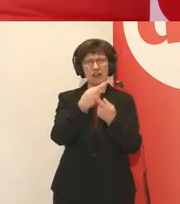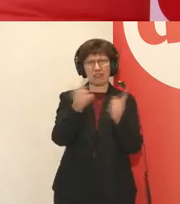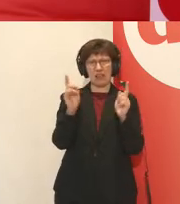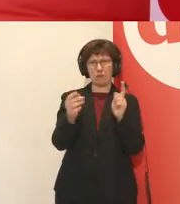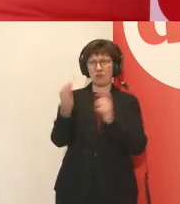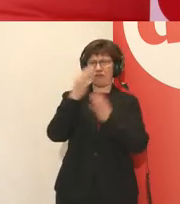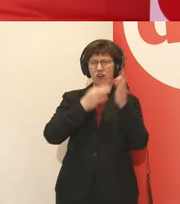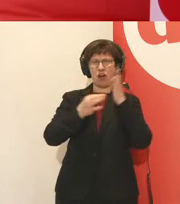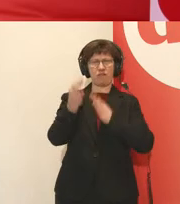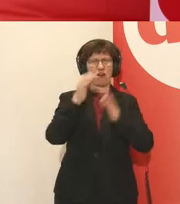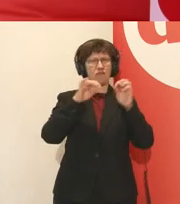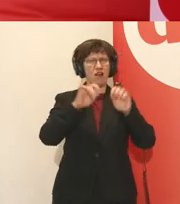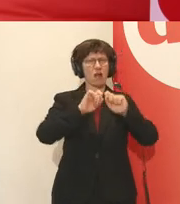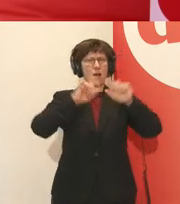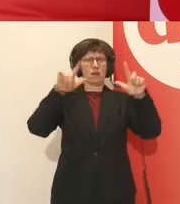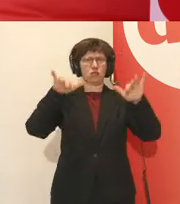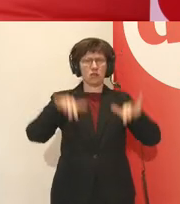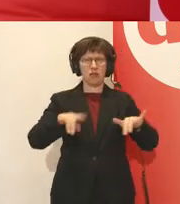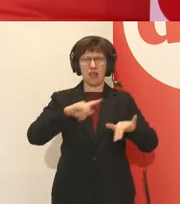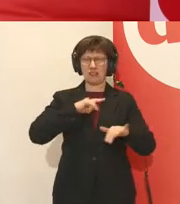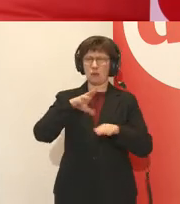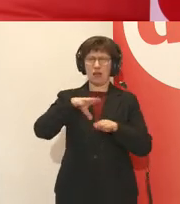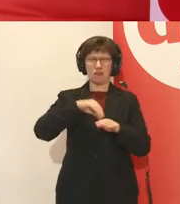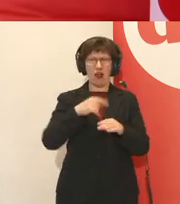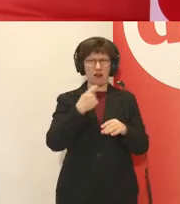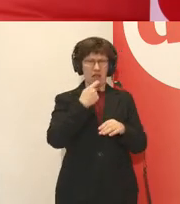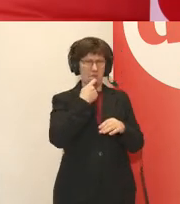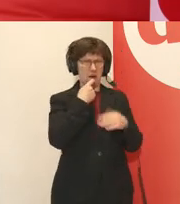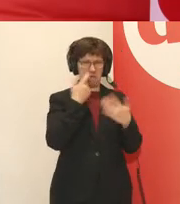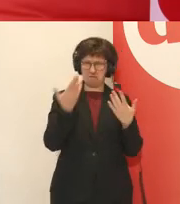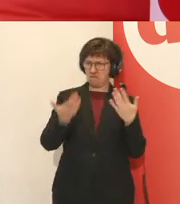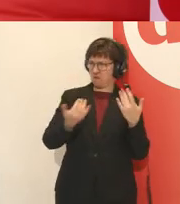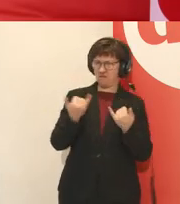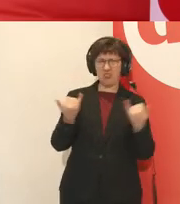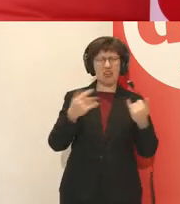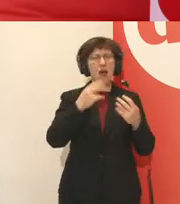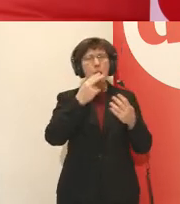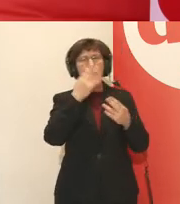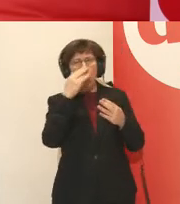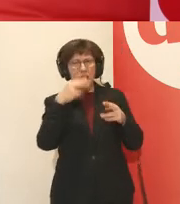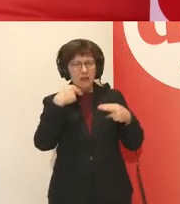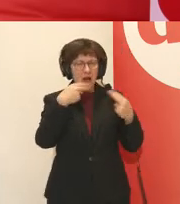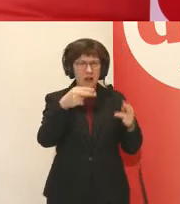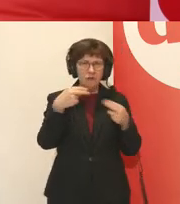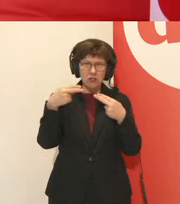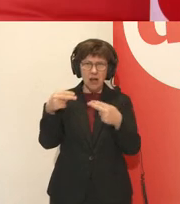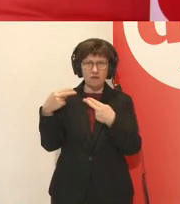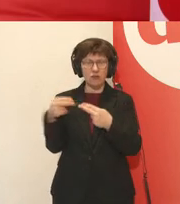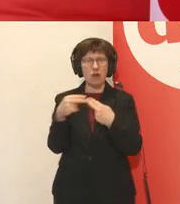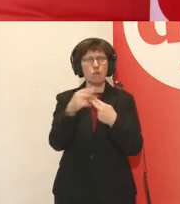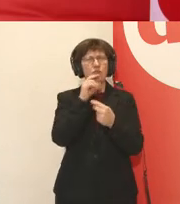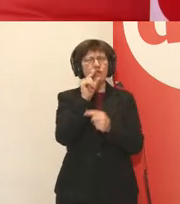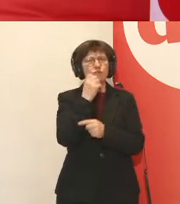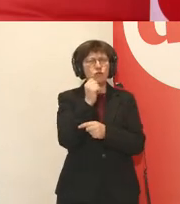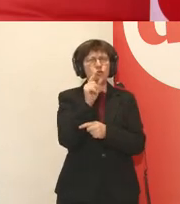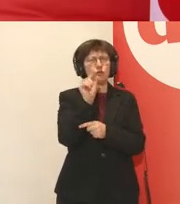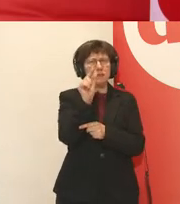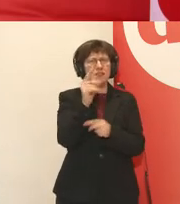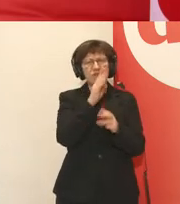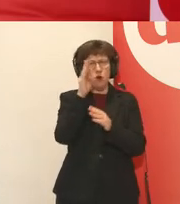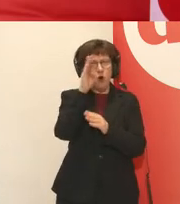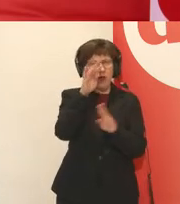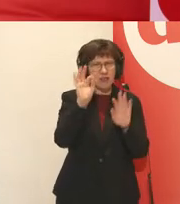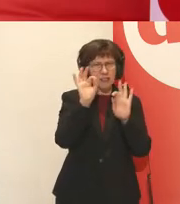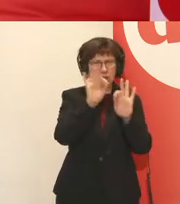vor dem bildschirm habt oder die ich jetzt auch als teilnehmerin hätte vor dem bildschirm zu beantworten da orientierung zu geben und gut